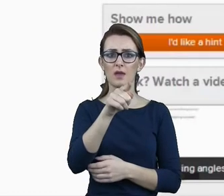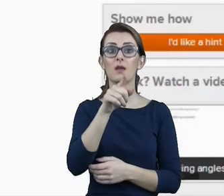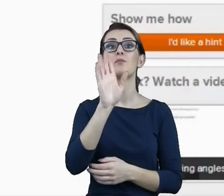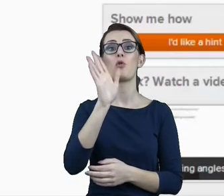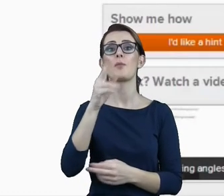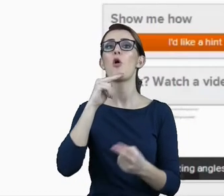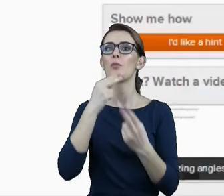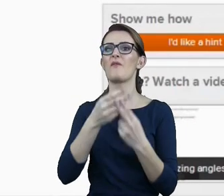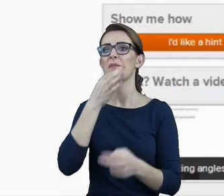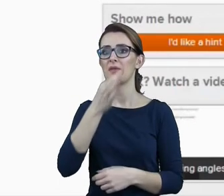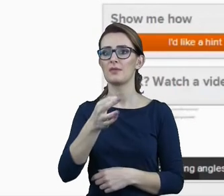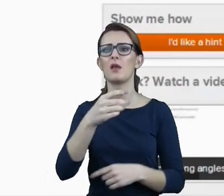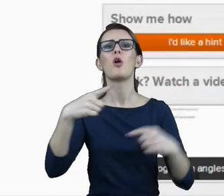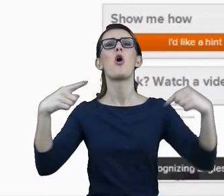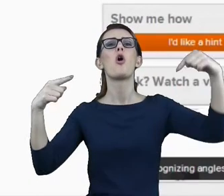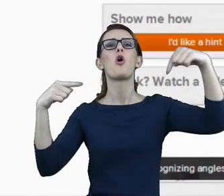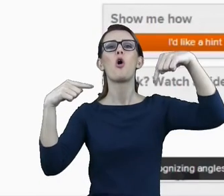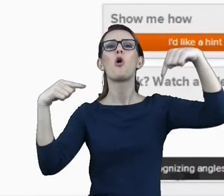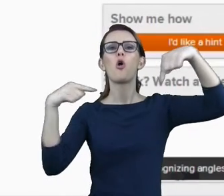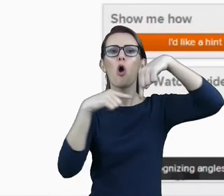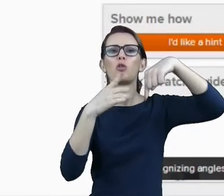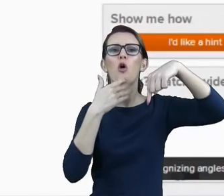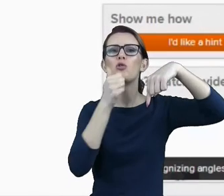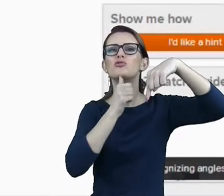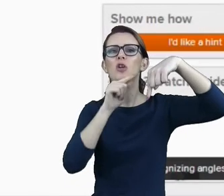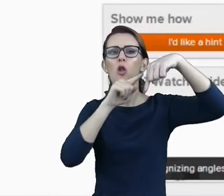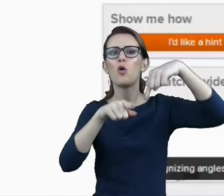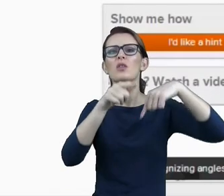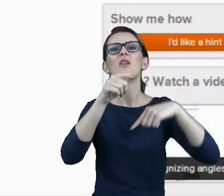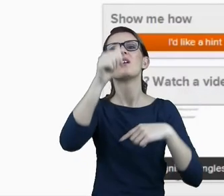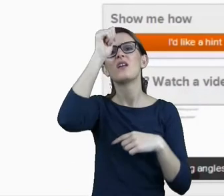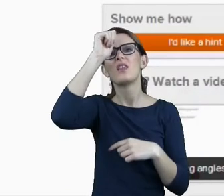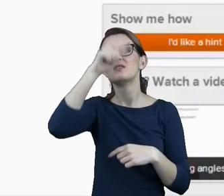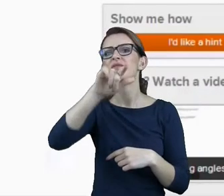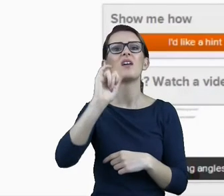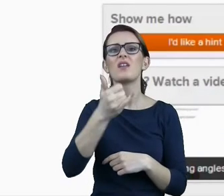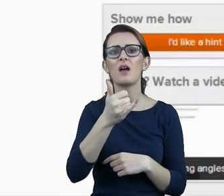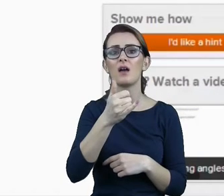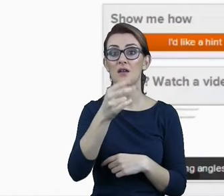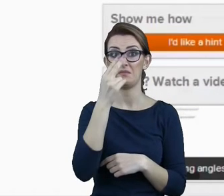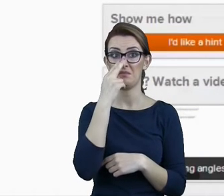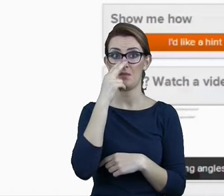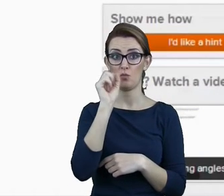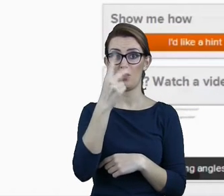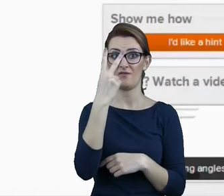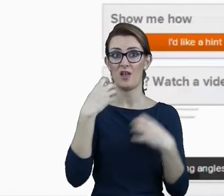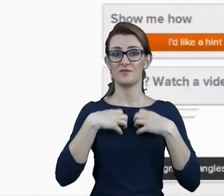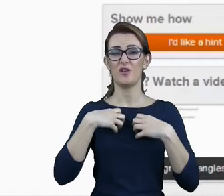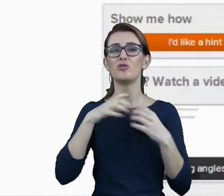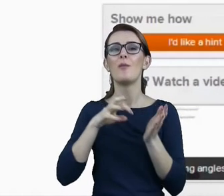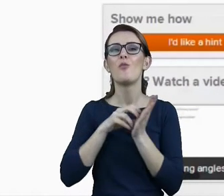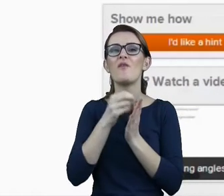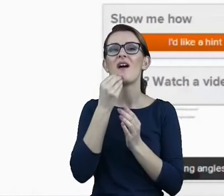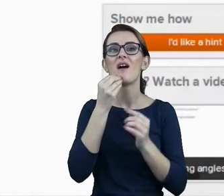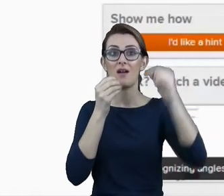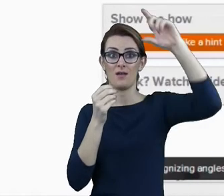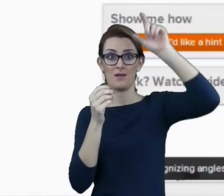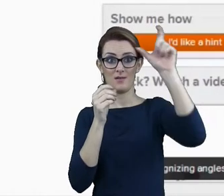Popatrz na poniższy rysunek i odpowiedz na pytanie. Jaki rodzaj kąta został zaznaczony na zielono?